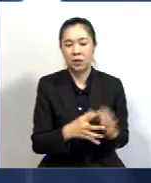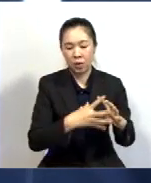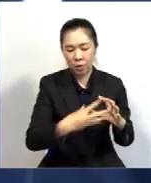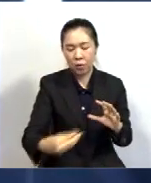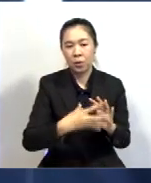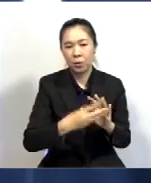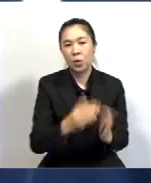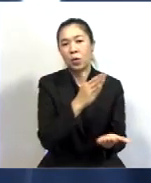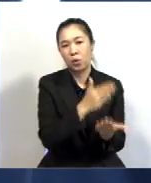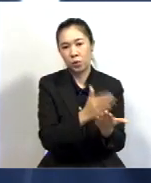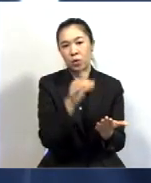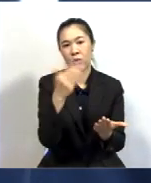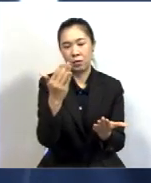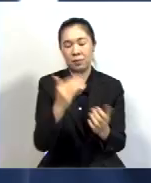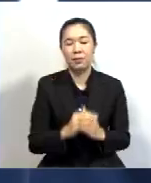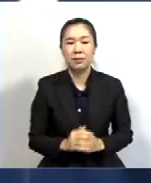งนี้ครับผม